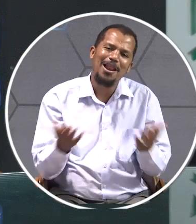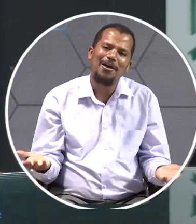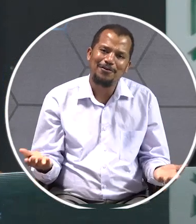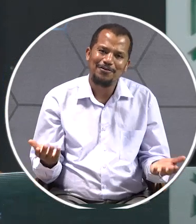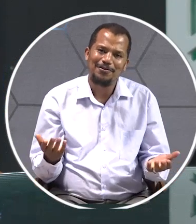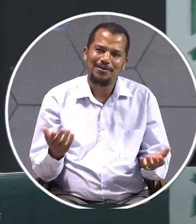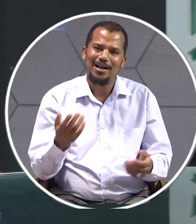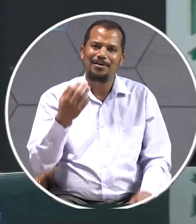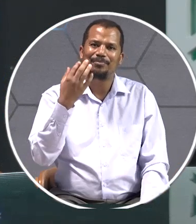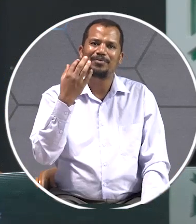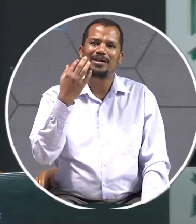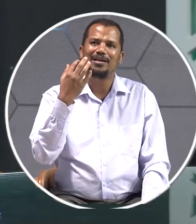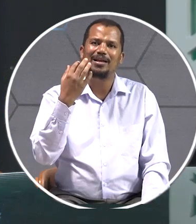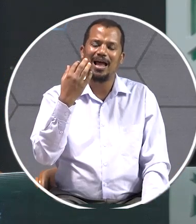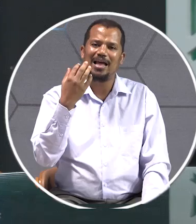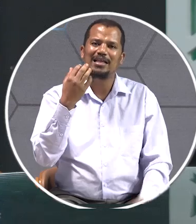ስራ ሰጠኝ ብዬ